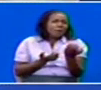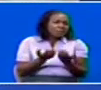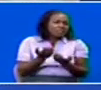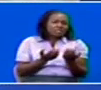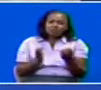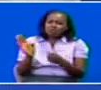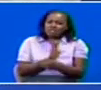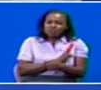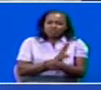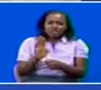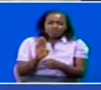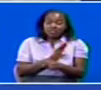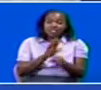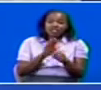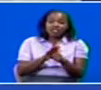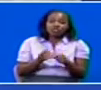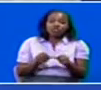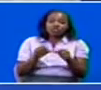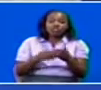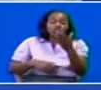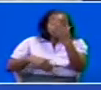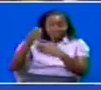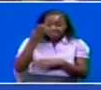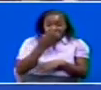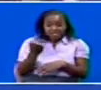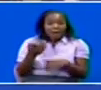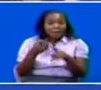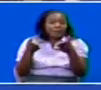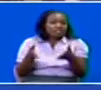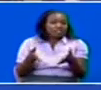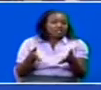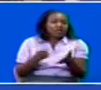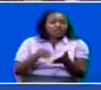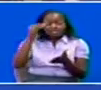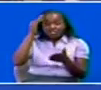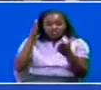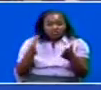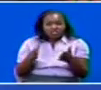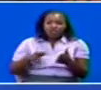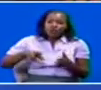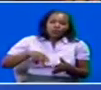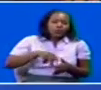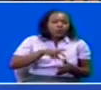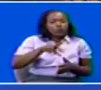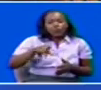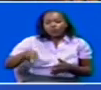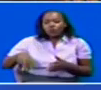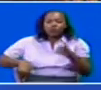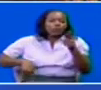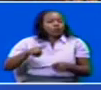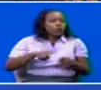mbali na kwa kielelezo katika masomo ya vyuo vikuu. Lakini sasa, wanafunzi wamesalia kuzurura zurura tu, na